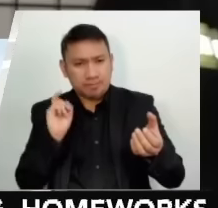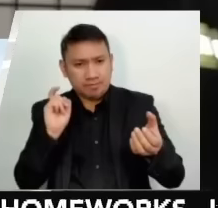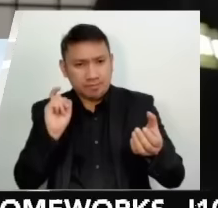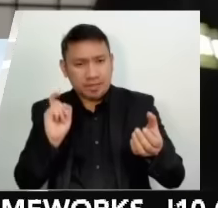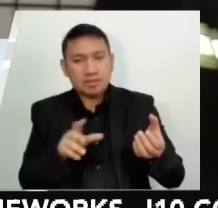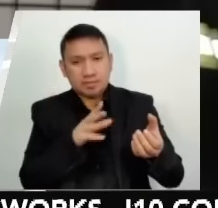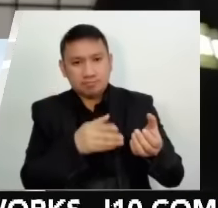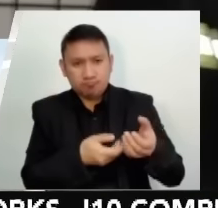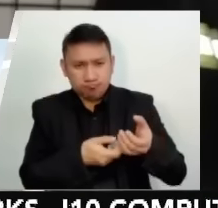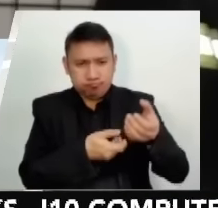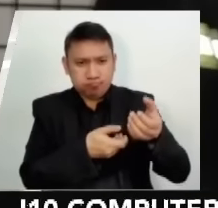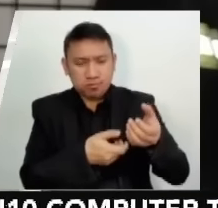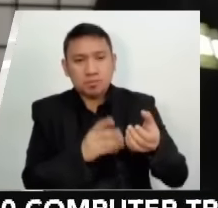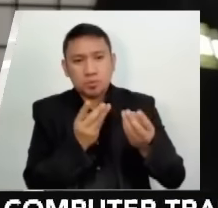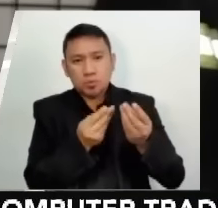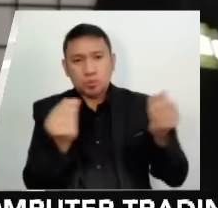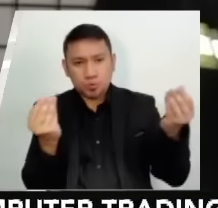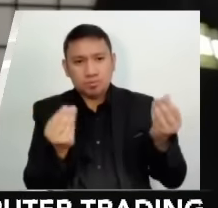ang